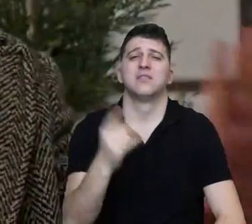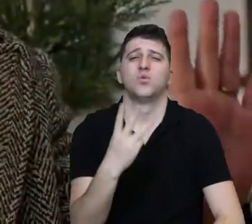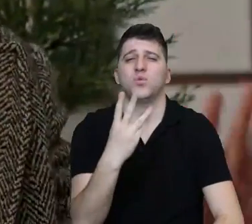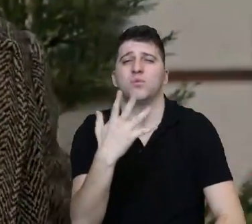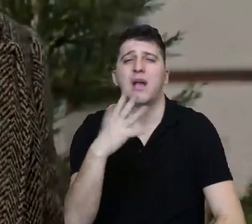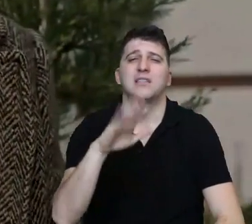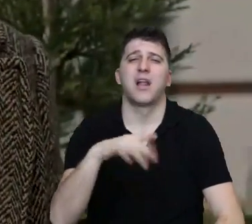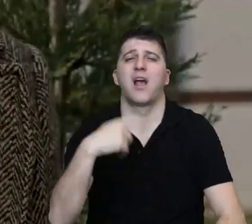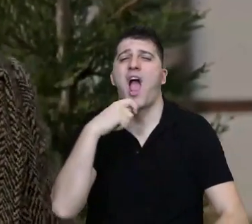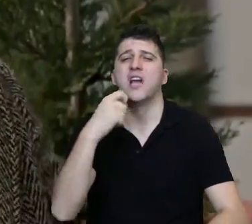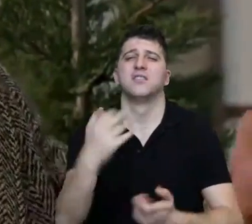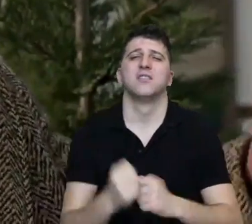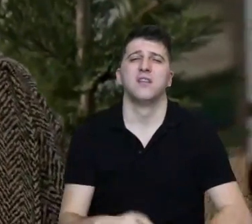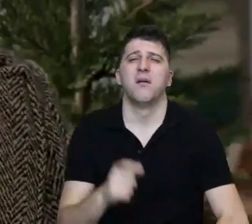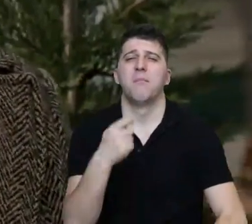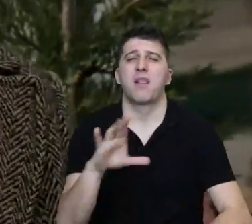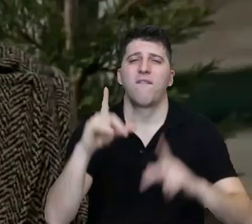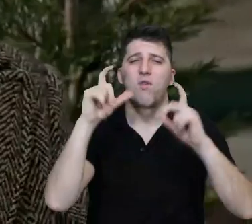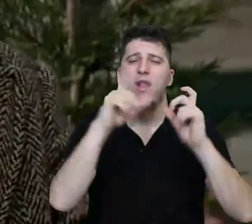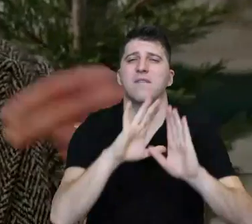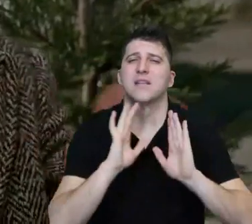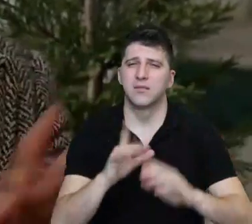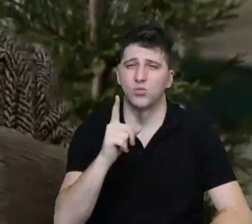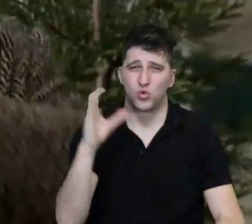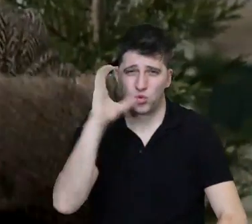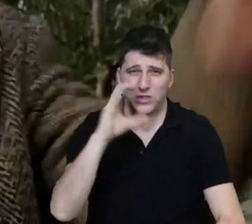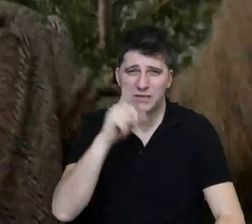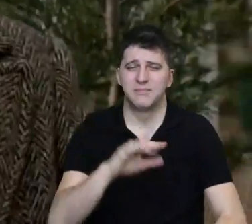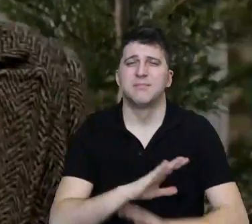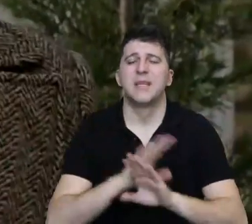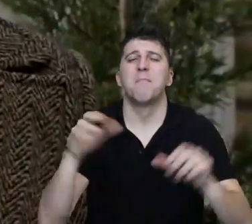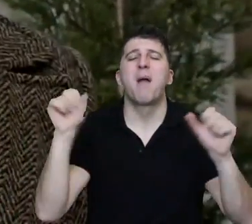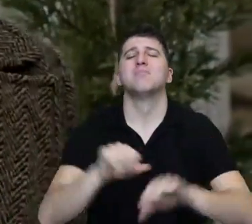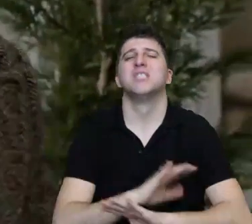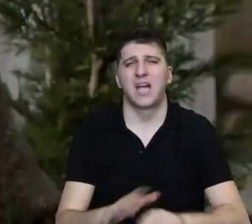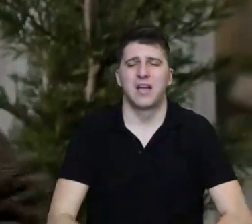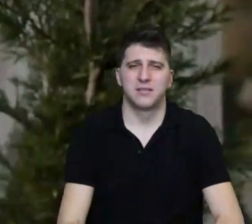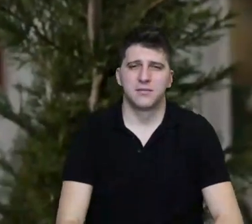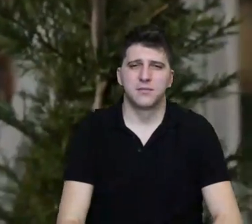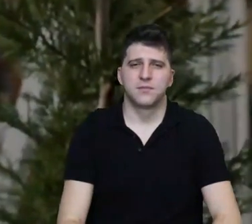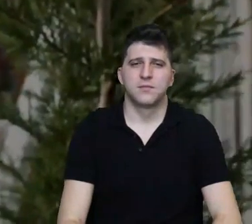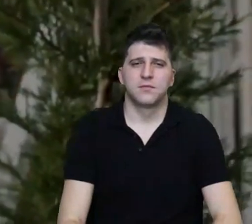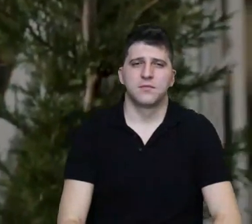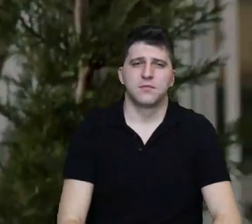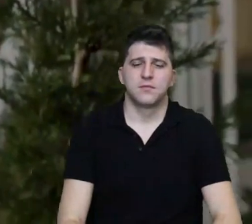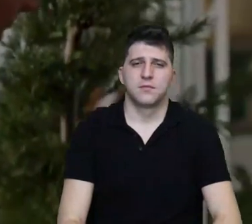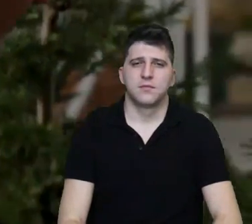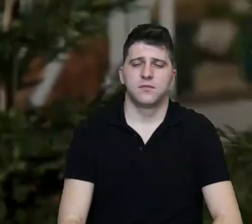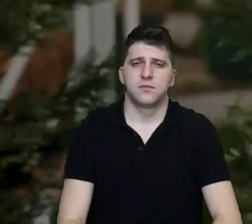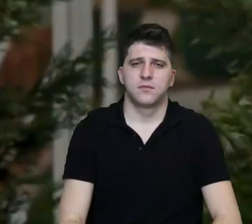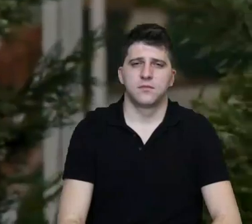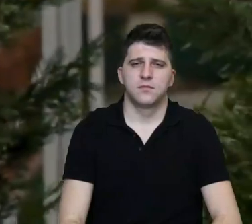3 liraya 5 liraya tahta kaşık alsınlar. Bir de beleş beleş fotoğraf. Vallahi var ya bu turizm sektörü batmış ya. Bahçeye doğru bakıp